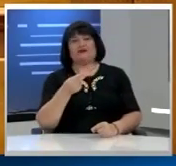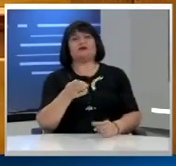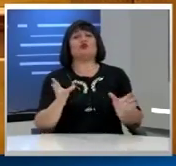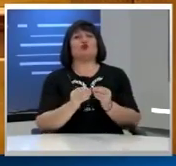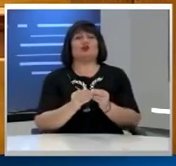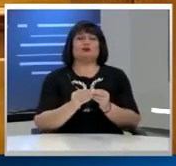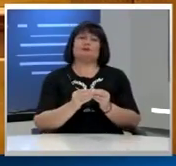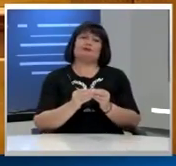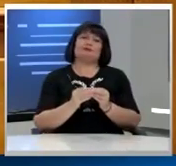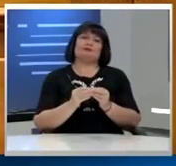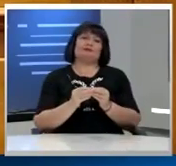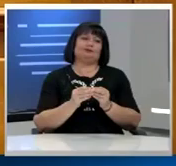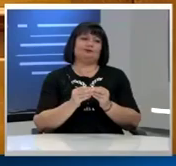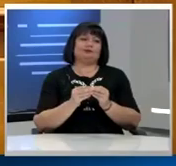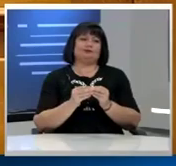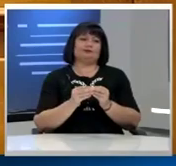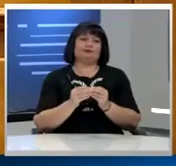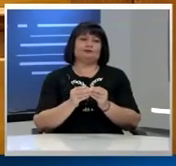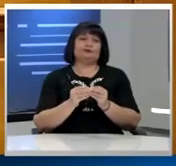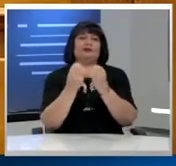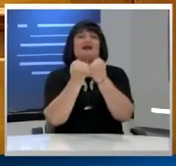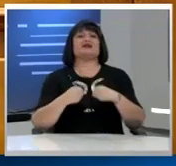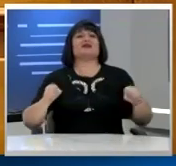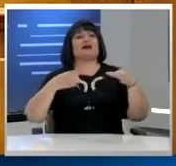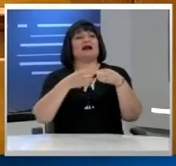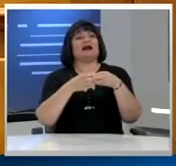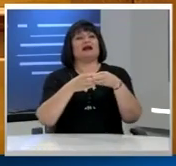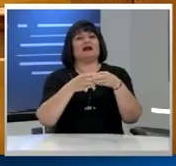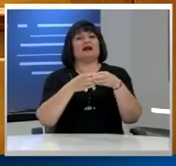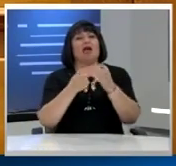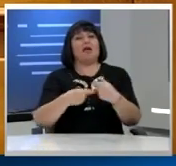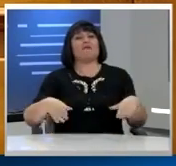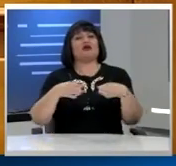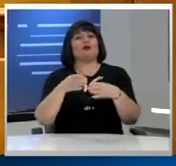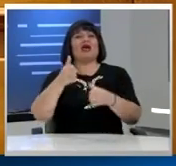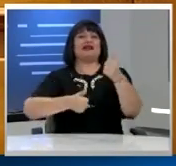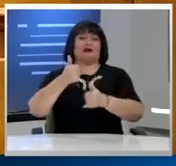σχετικά με την ανεξάρτητη αρχή της Επιτροπής Ανταγωνισμού.